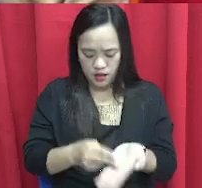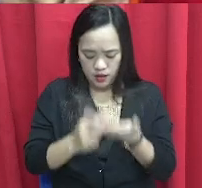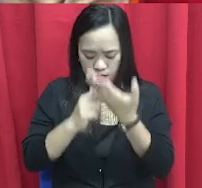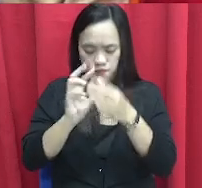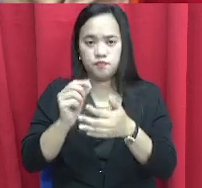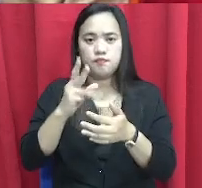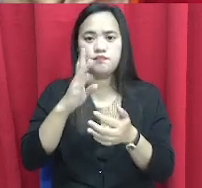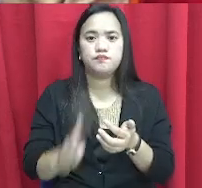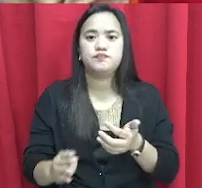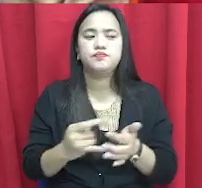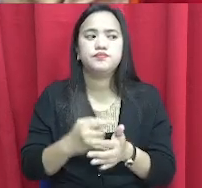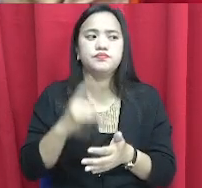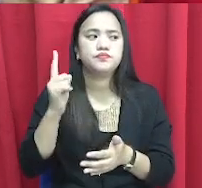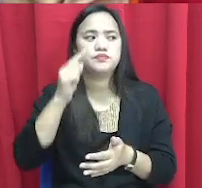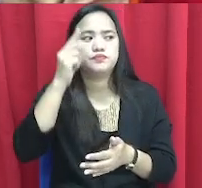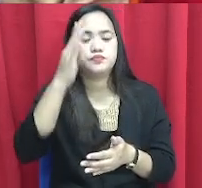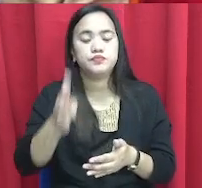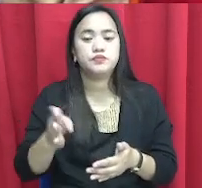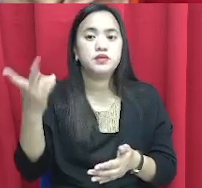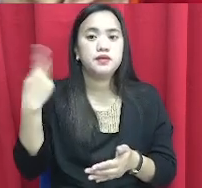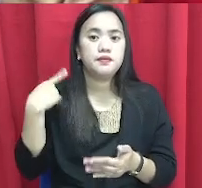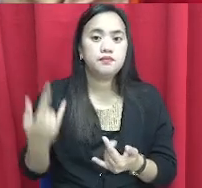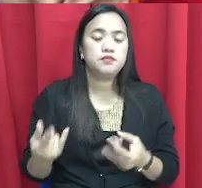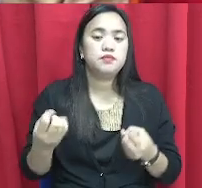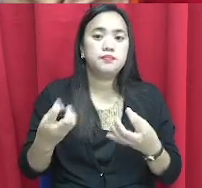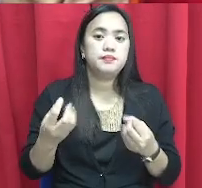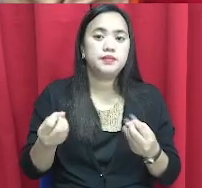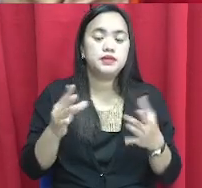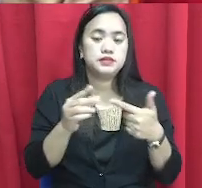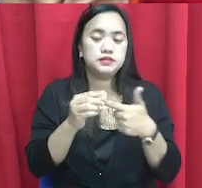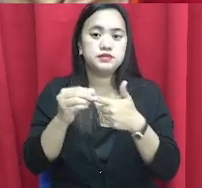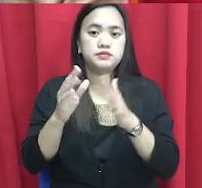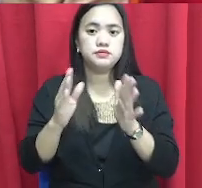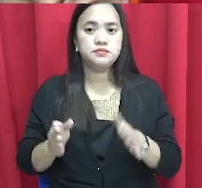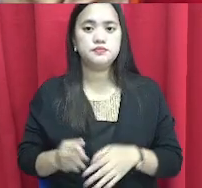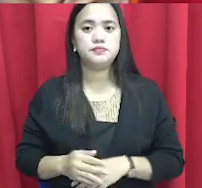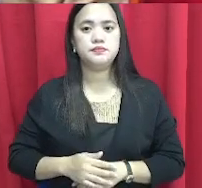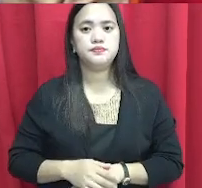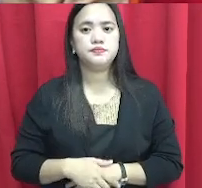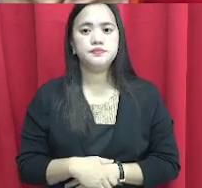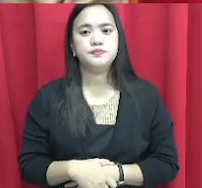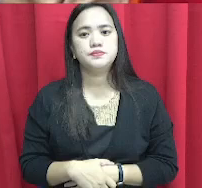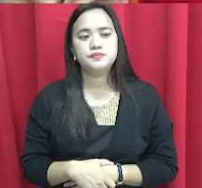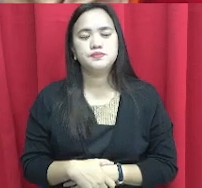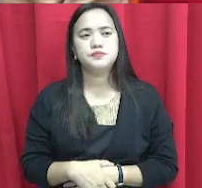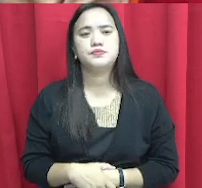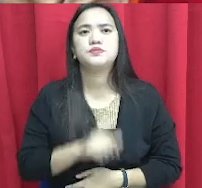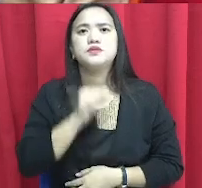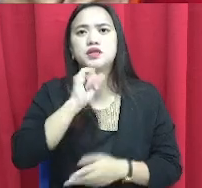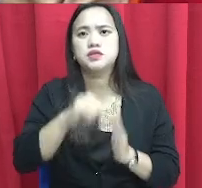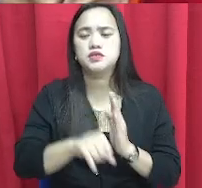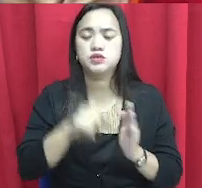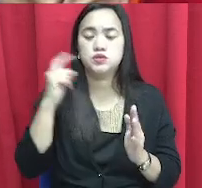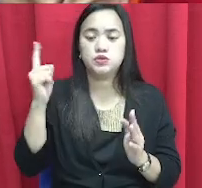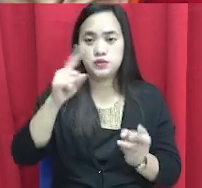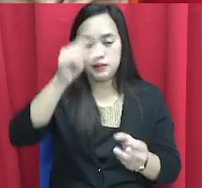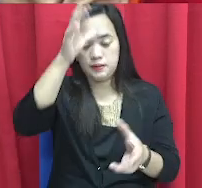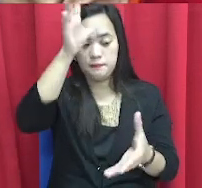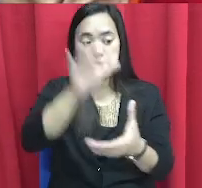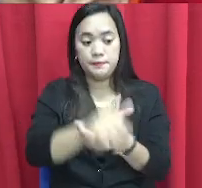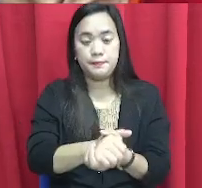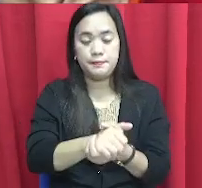nakakaalam Alam niyo po maraming leader ng tahanan ngayon ah isama na natin hindi lang unbeliever even believer mga